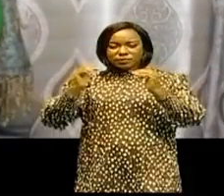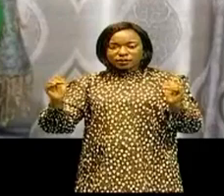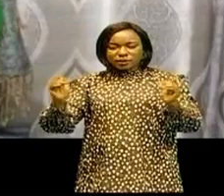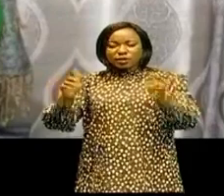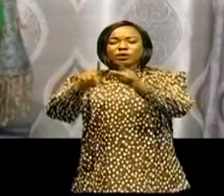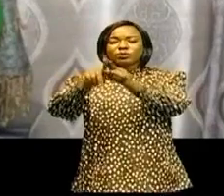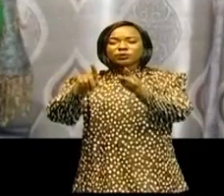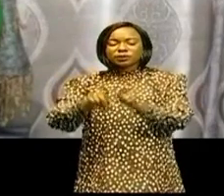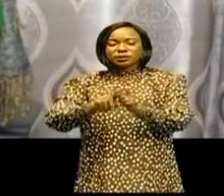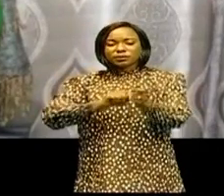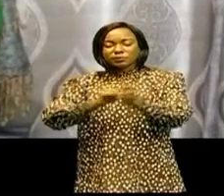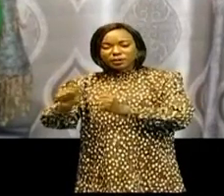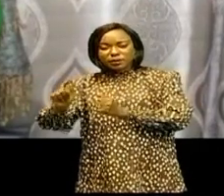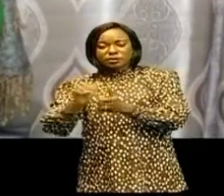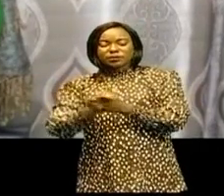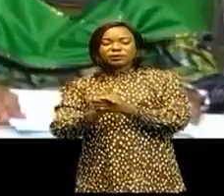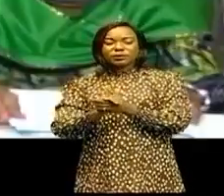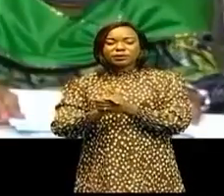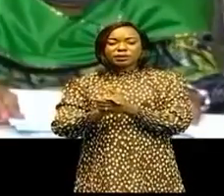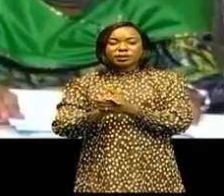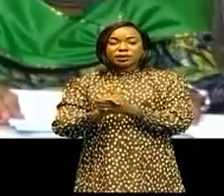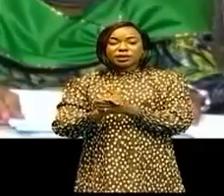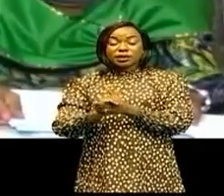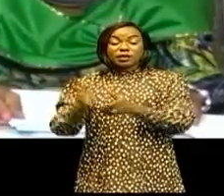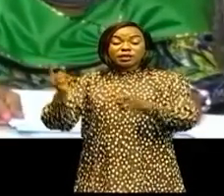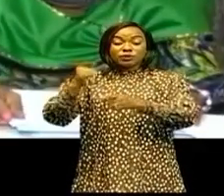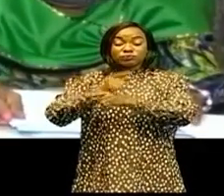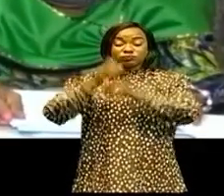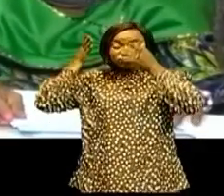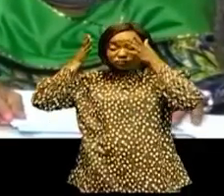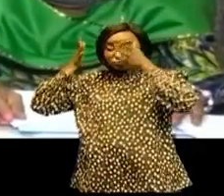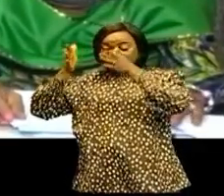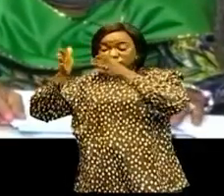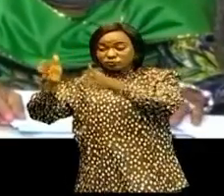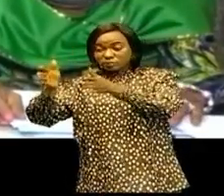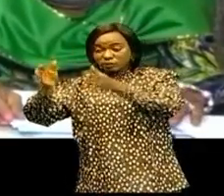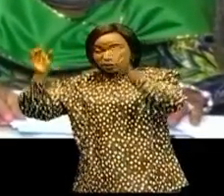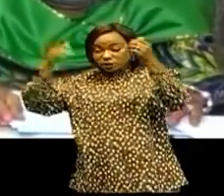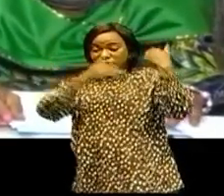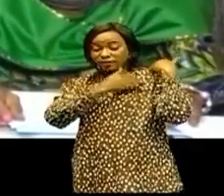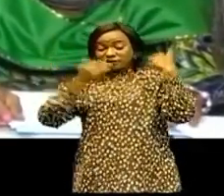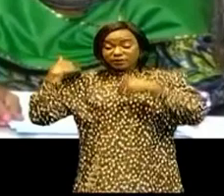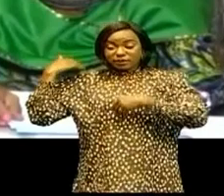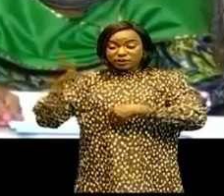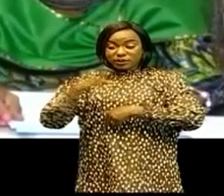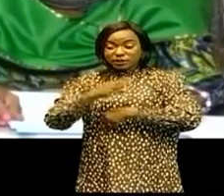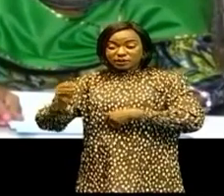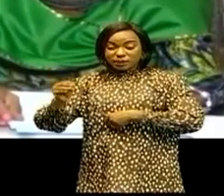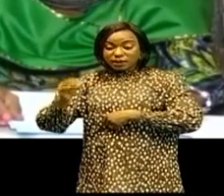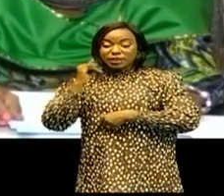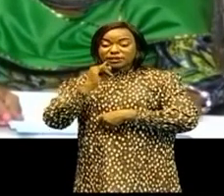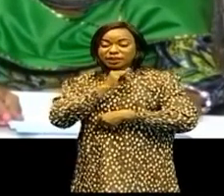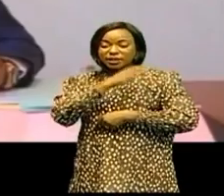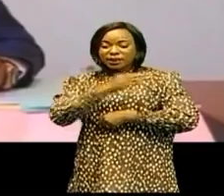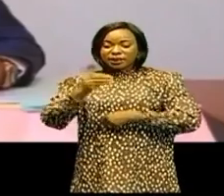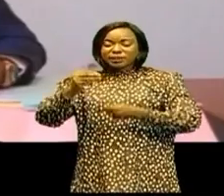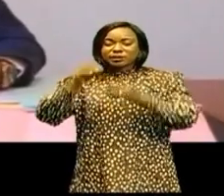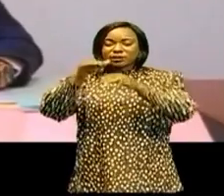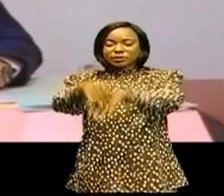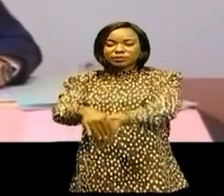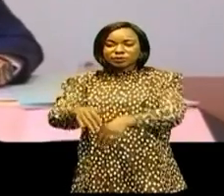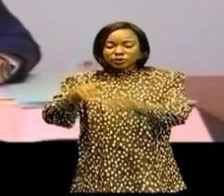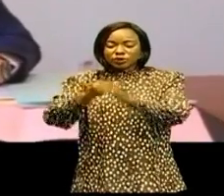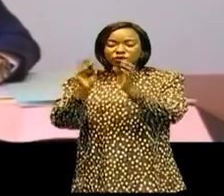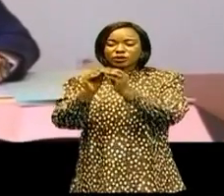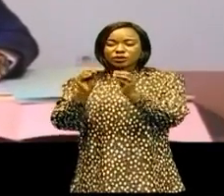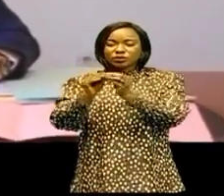notamment par le séjour du chef de l'État en Israël et sa participation aux réunions du G20 et